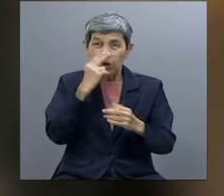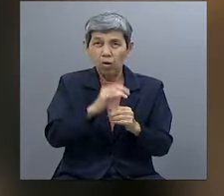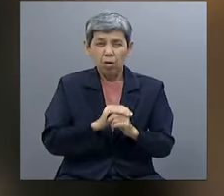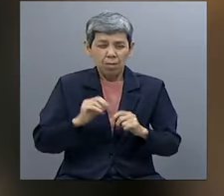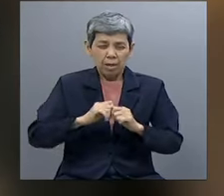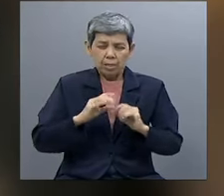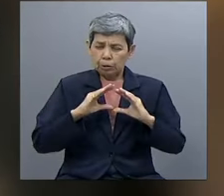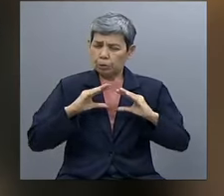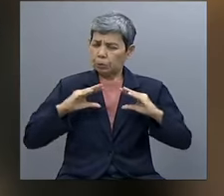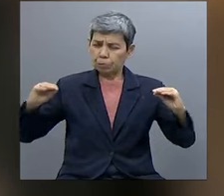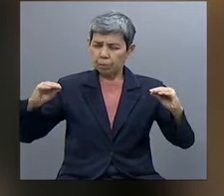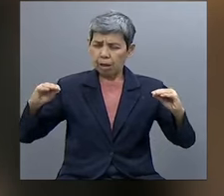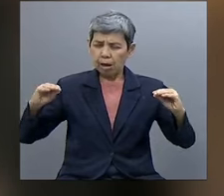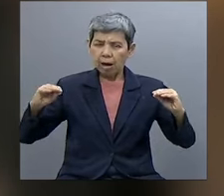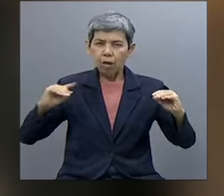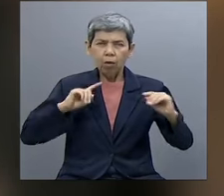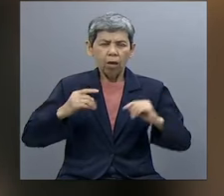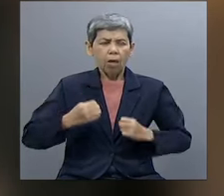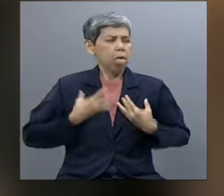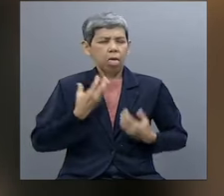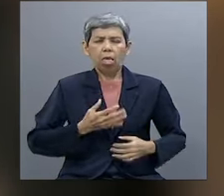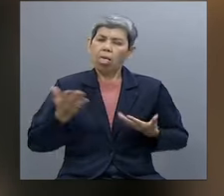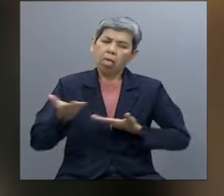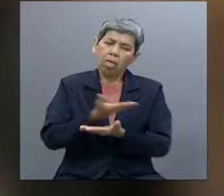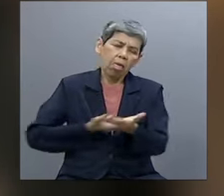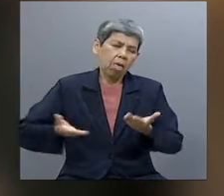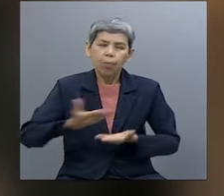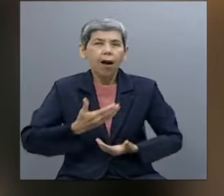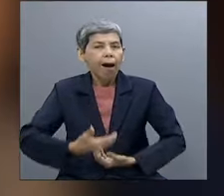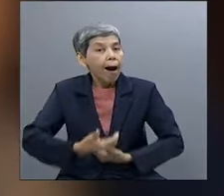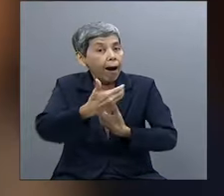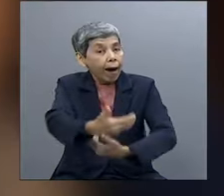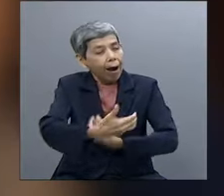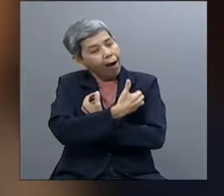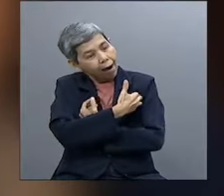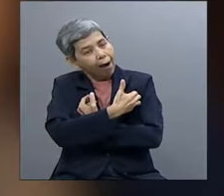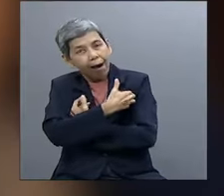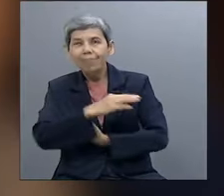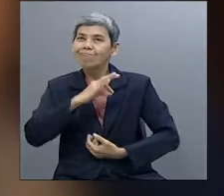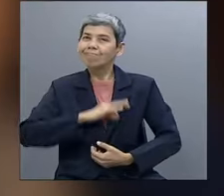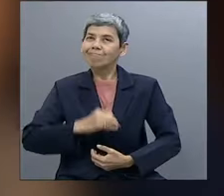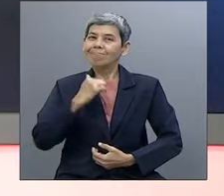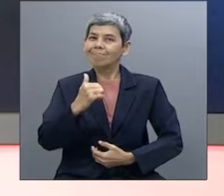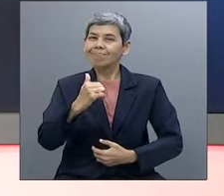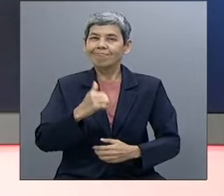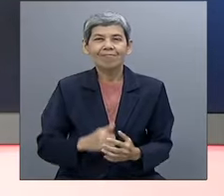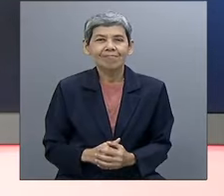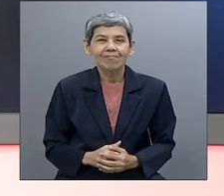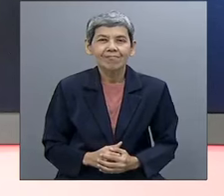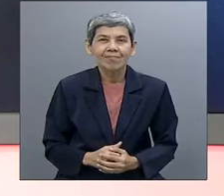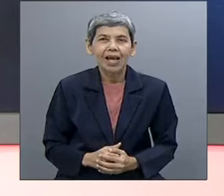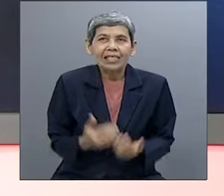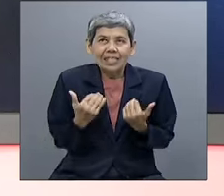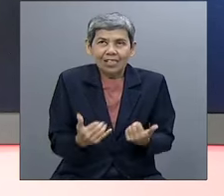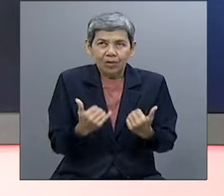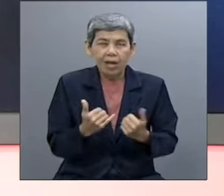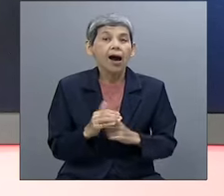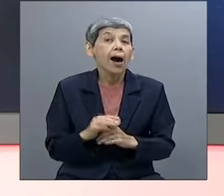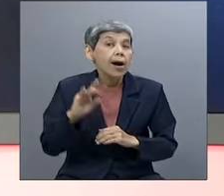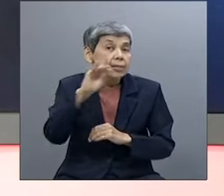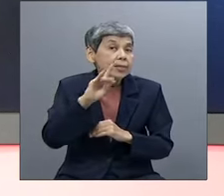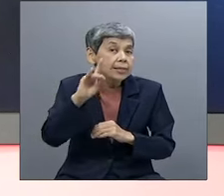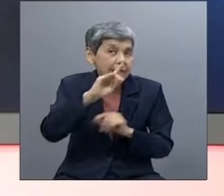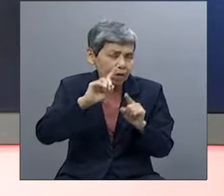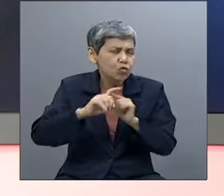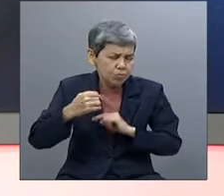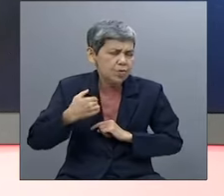ขืมแล้วก็น่าเบื่อของการหารือบนเวทีระหว่างประเทศลงค่ะตอนนี้ยุทธศาสตร์การทูตอุรังอุตัง